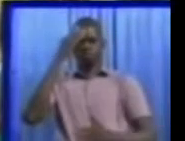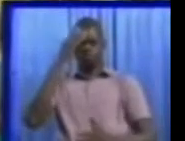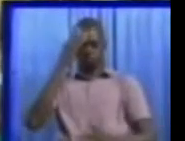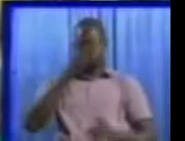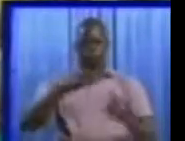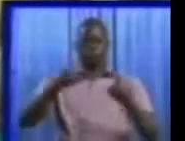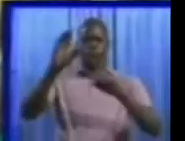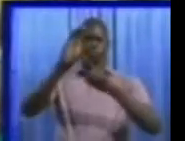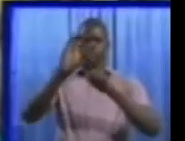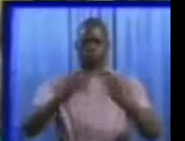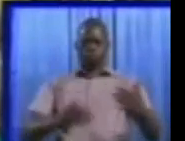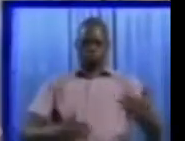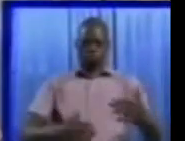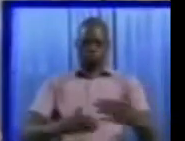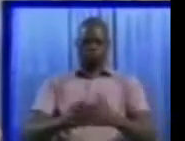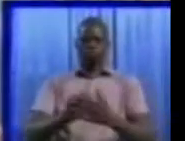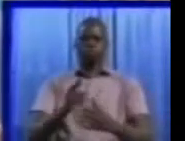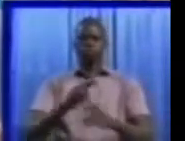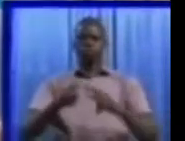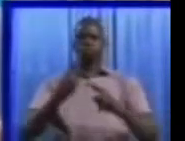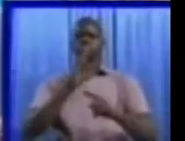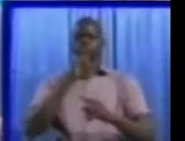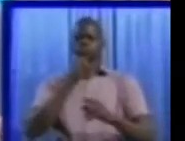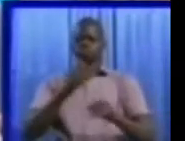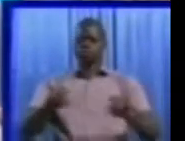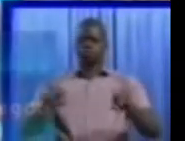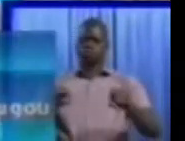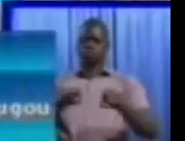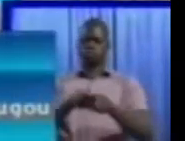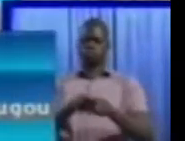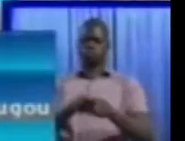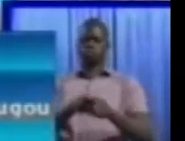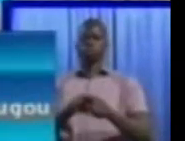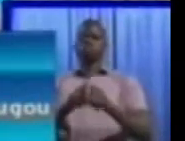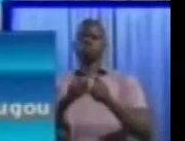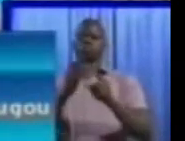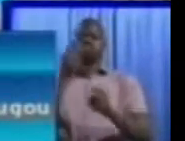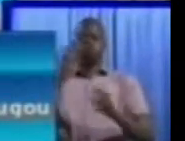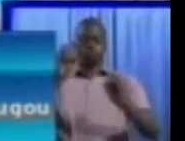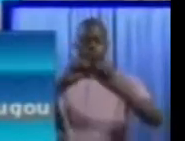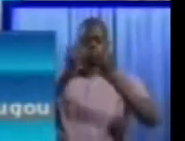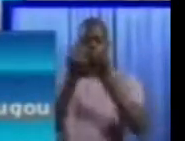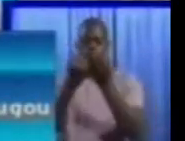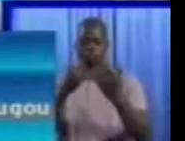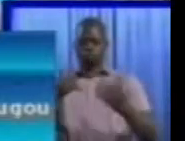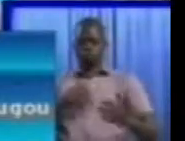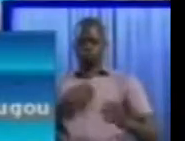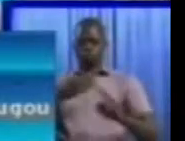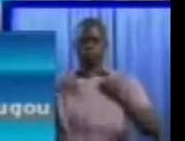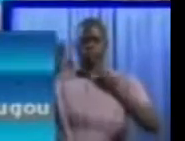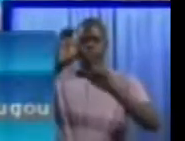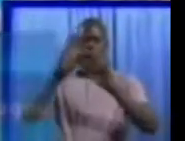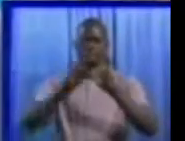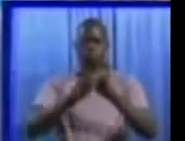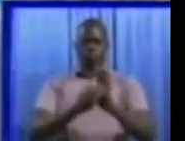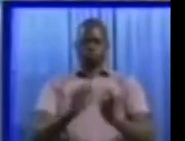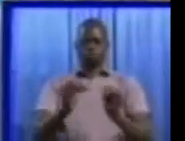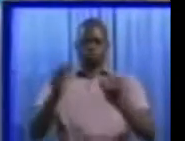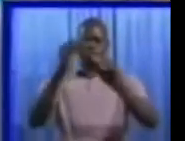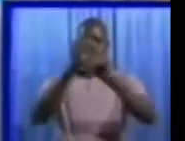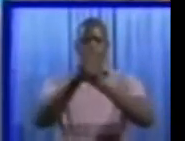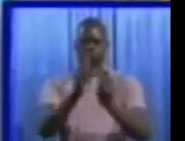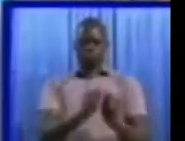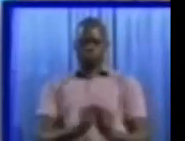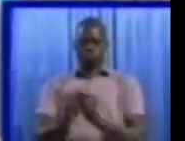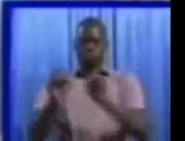conditions d'accès, il faut dire qu'elles ne sont pas uniformes. Suivant la structure, il y a des conditions et des modalités. Donc si vous prenez pour l'ensemble